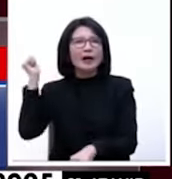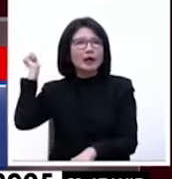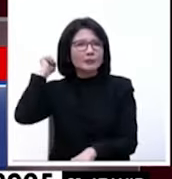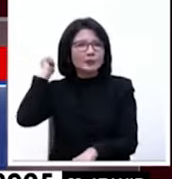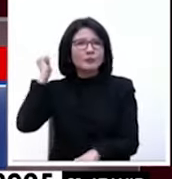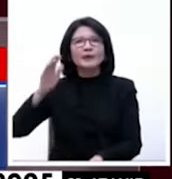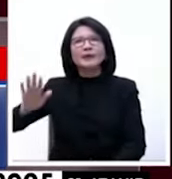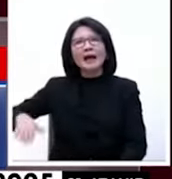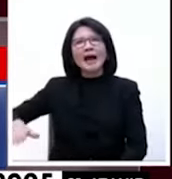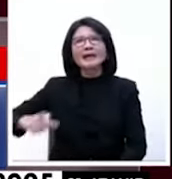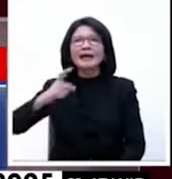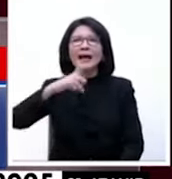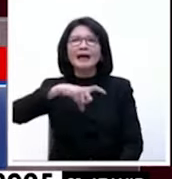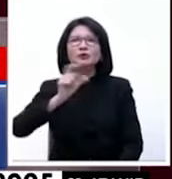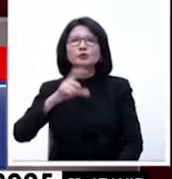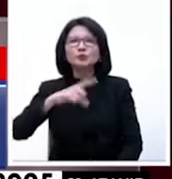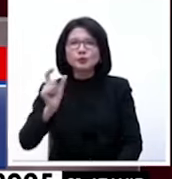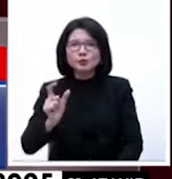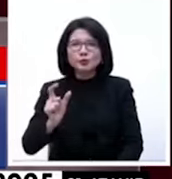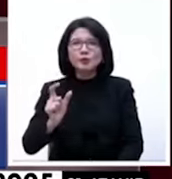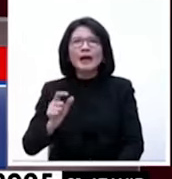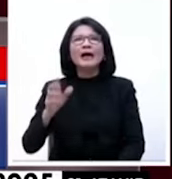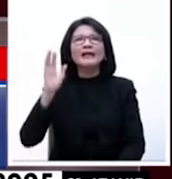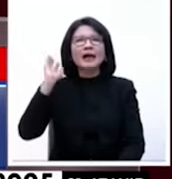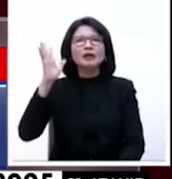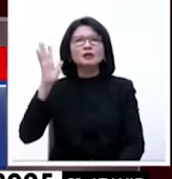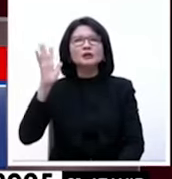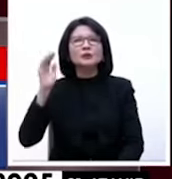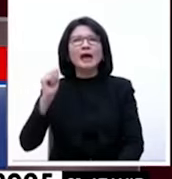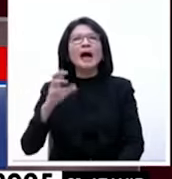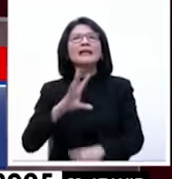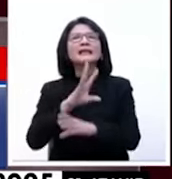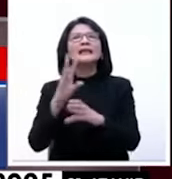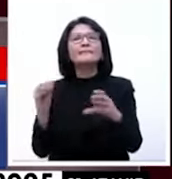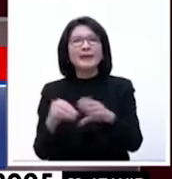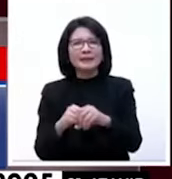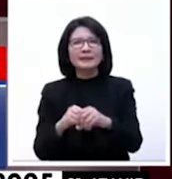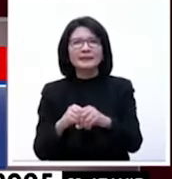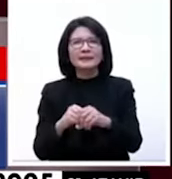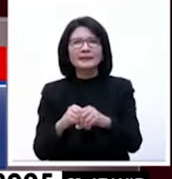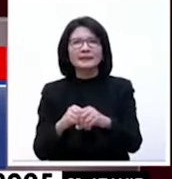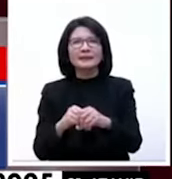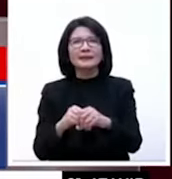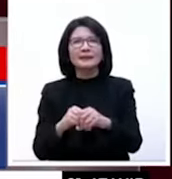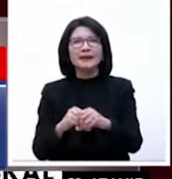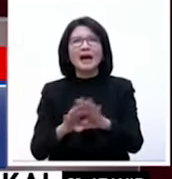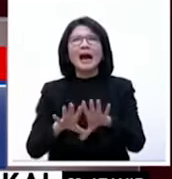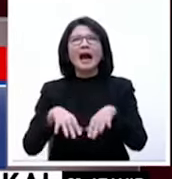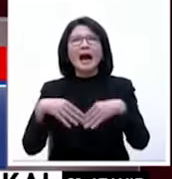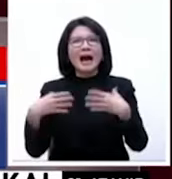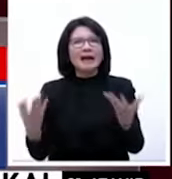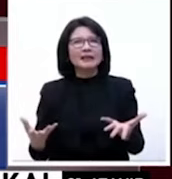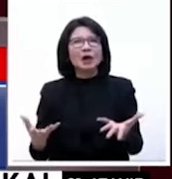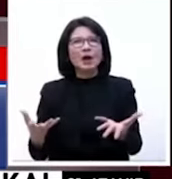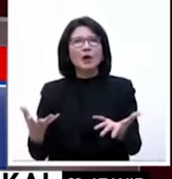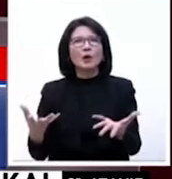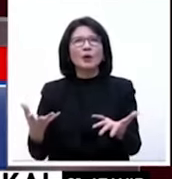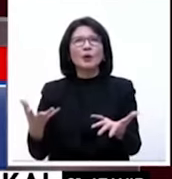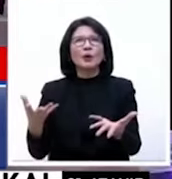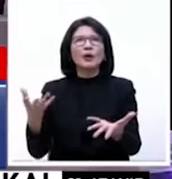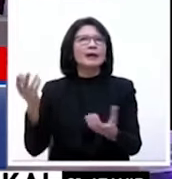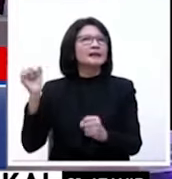anak cucu yang telah ikut terlibat atau tanpa bisa berbuat